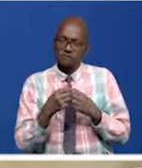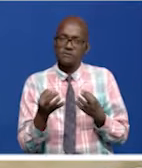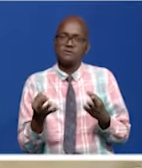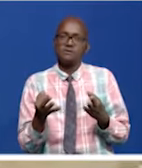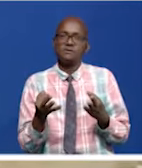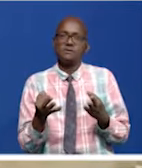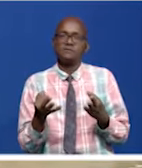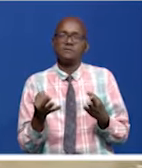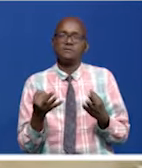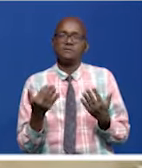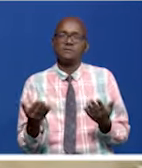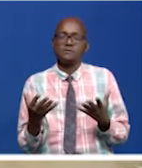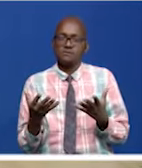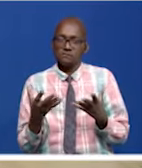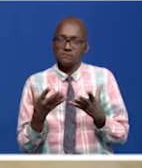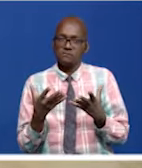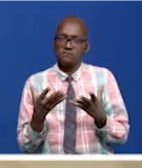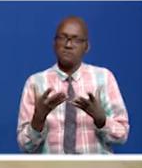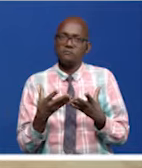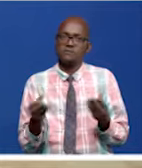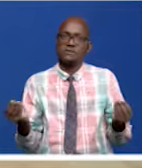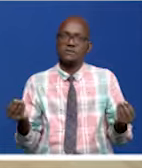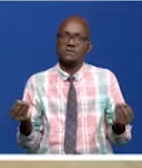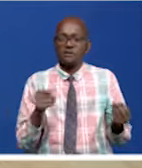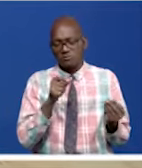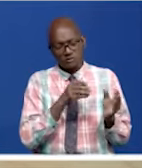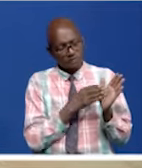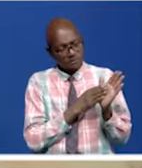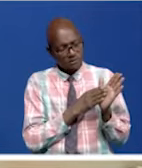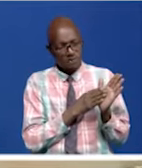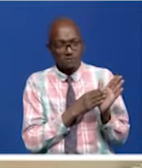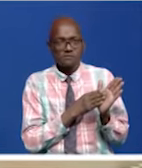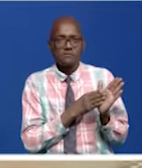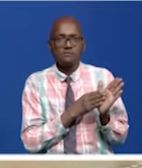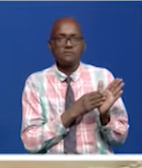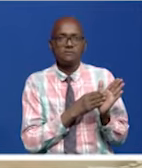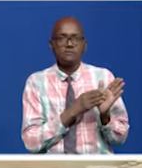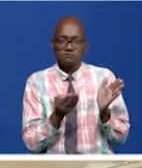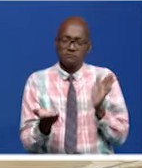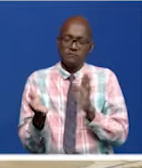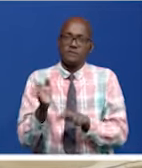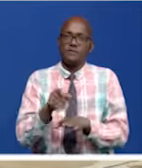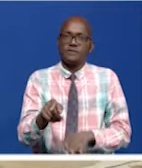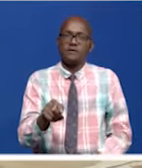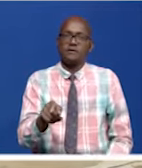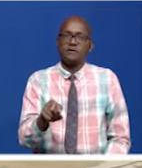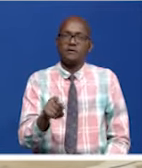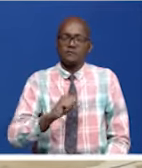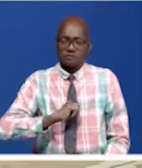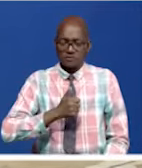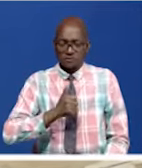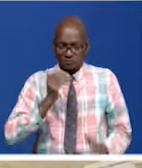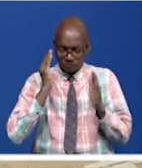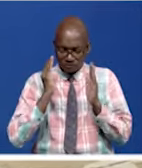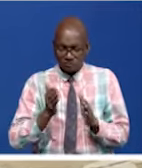lakini bahati mbaya tumepoteza eh Watu Tisa ambao wametangulia mbele ya Haki kwa Hiyo kwa niaba mheshimiwa